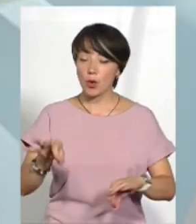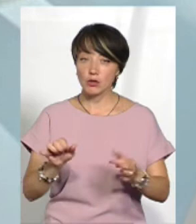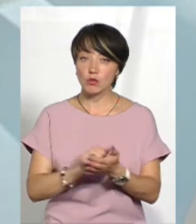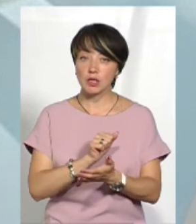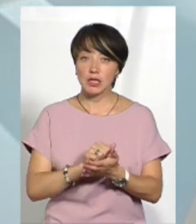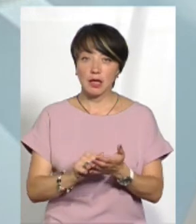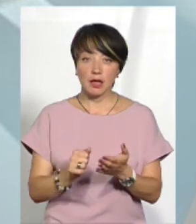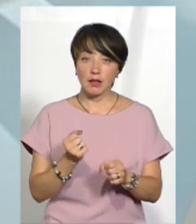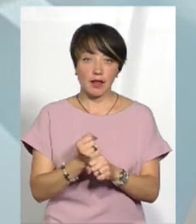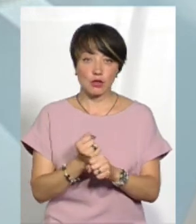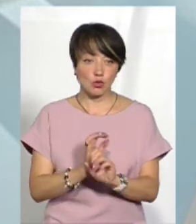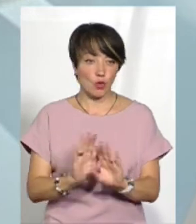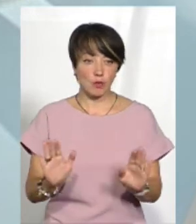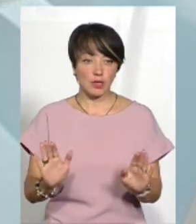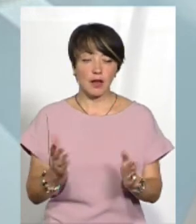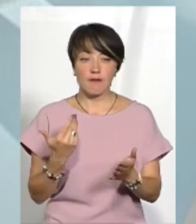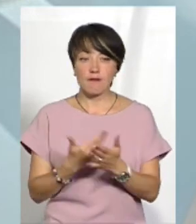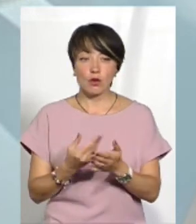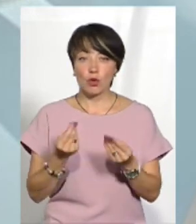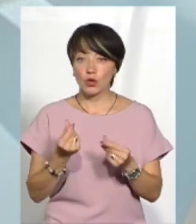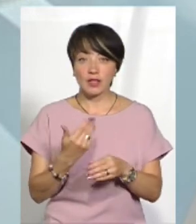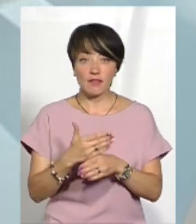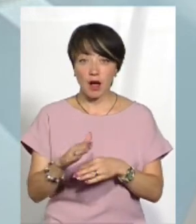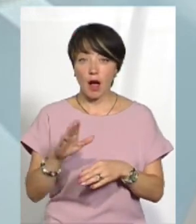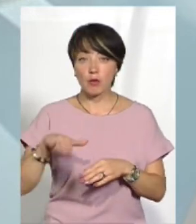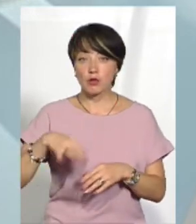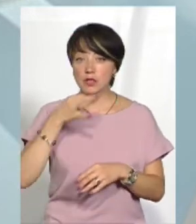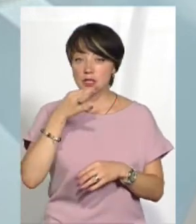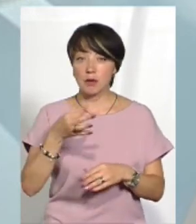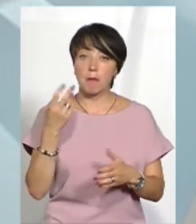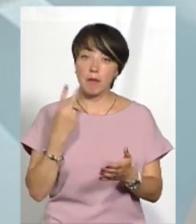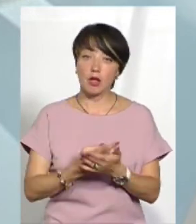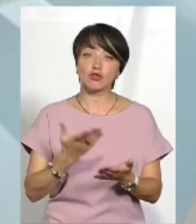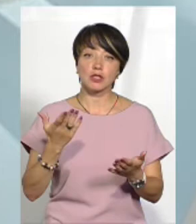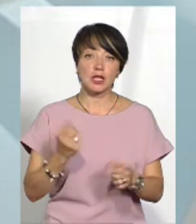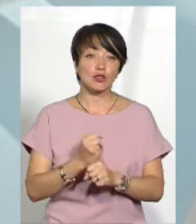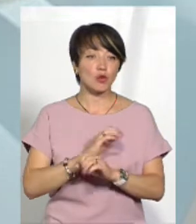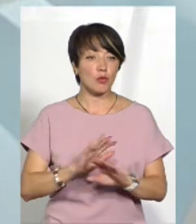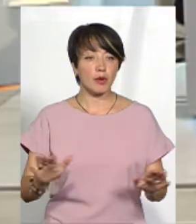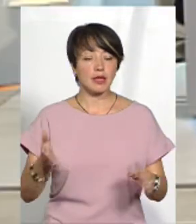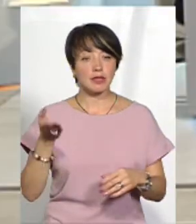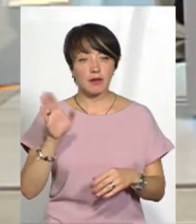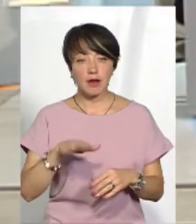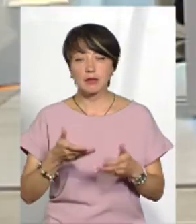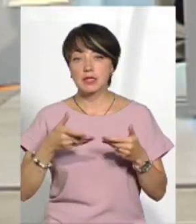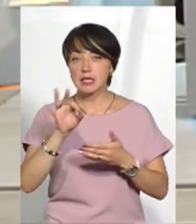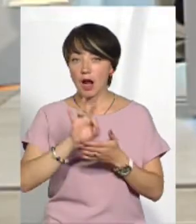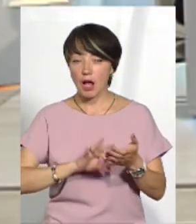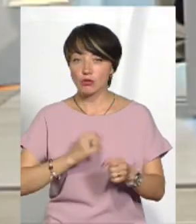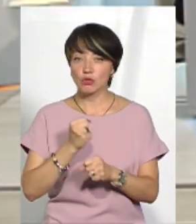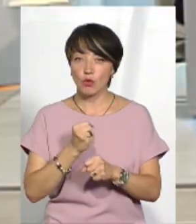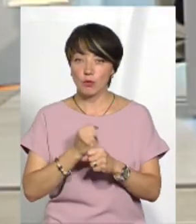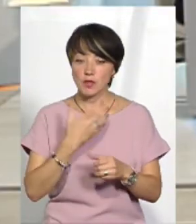проектно-кошторисної документації не зробив. І от кошти не виділять, а потім скажуть, от бачите, от не зробили. Не тому освоїли. Давайте ми зразу